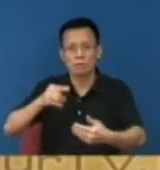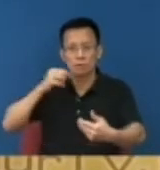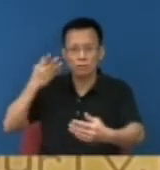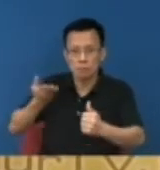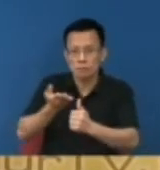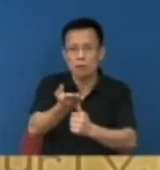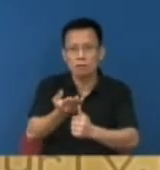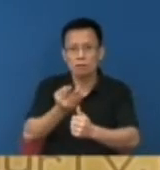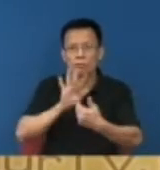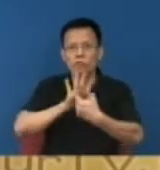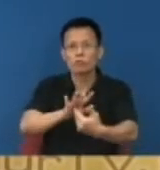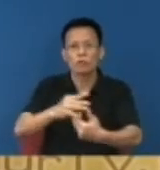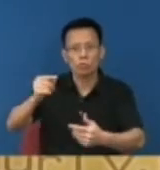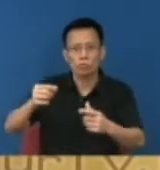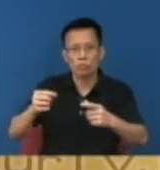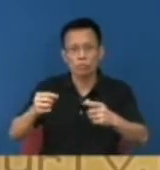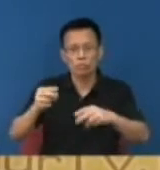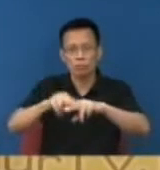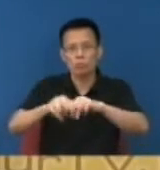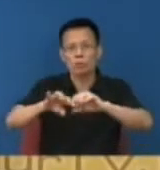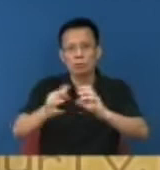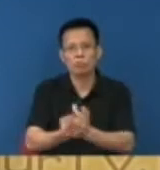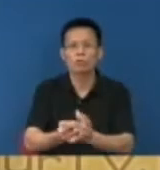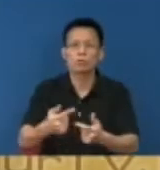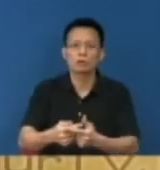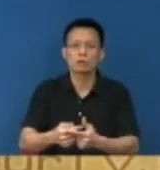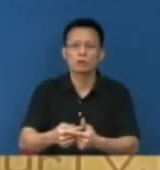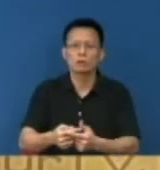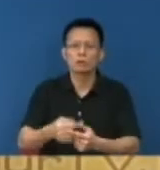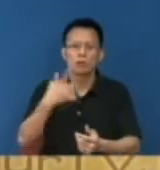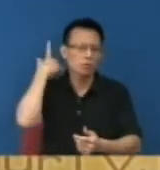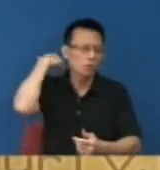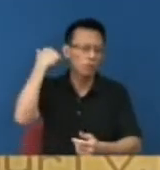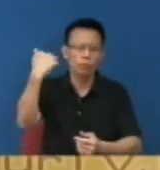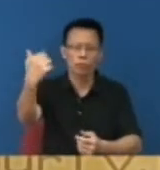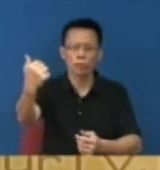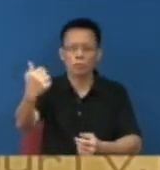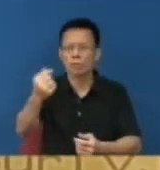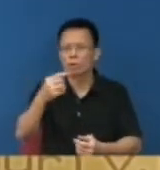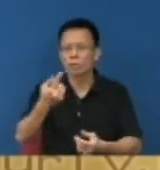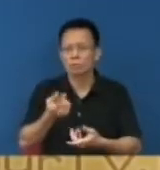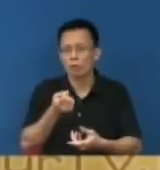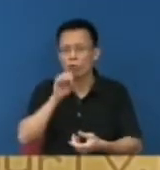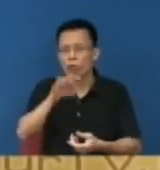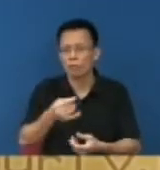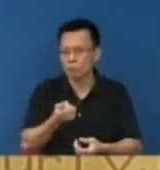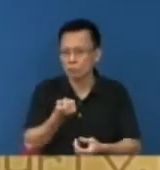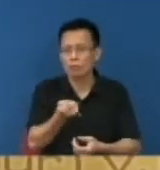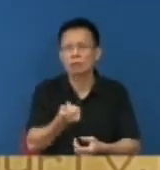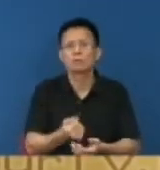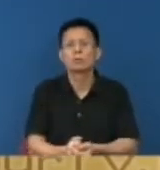你反對乜嘢咧？你哋，唉，咁講得太遠啦，又講翻呢一個近代史啦，係咪？咁你如